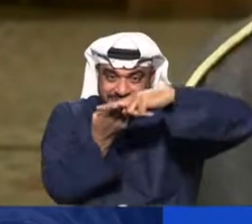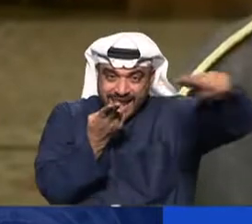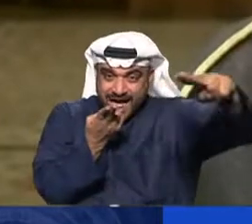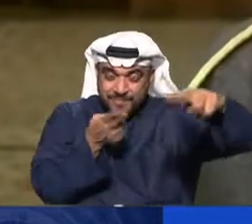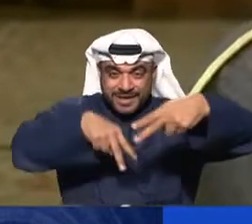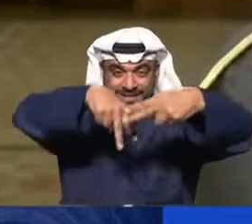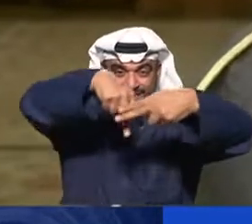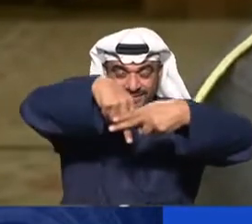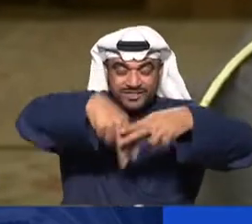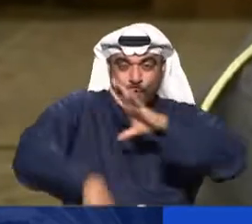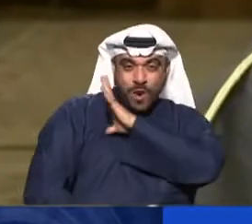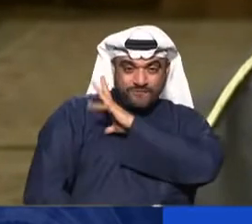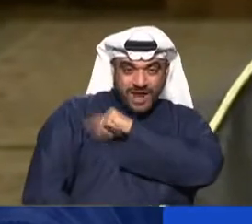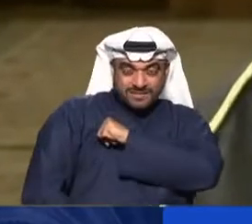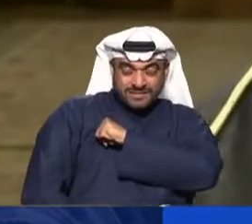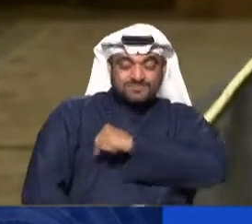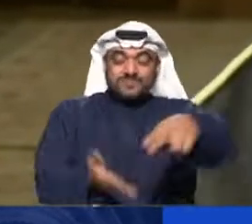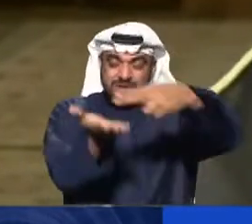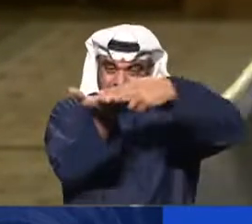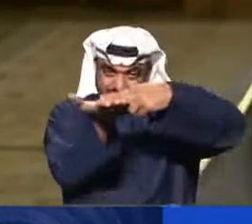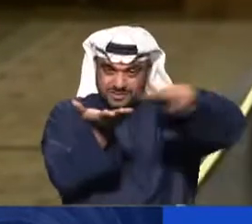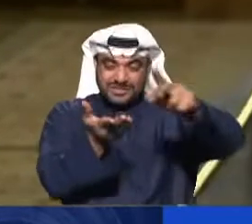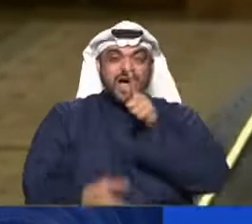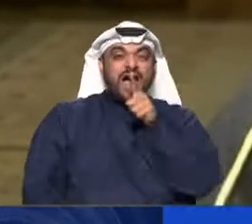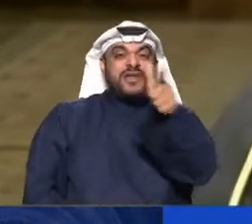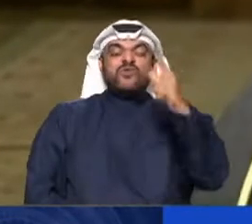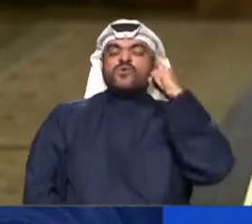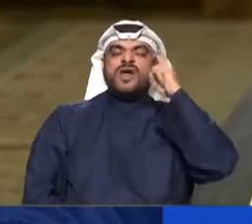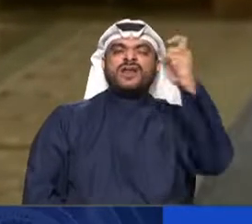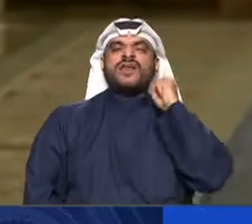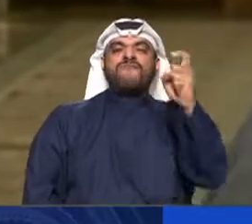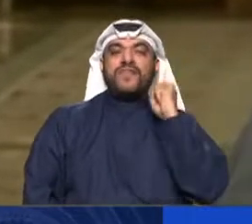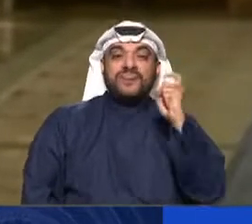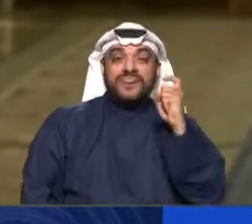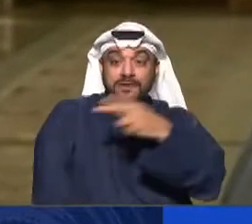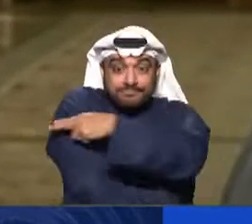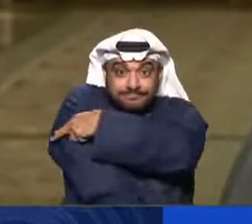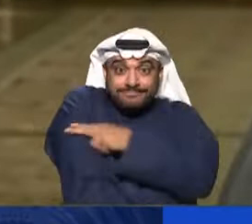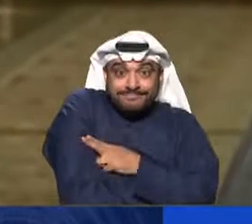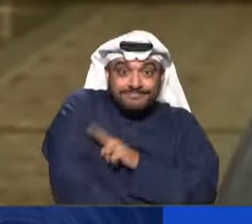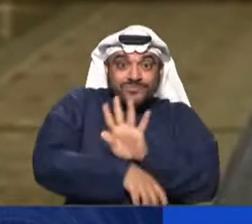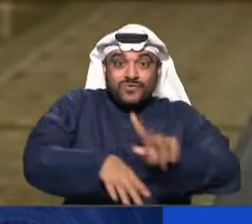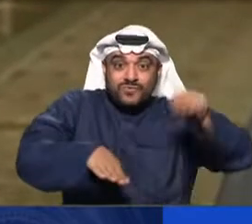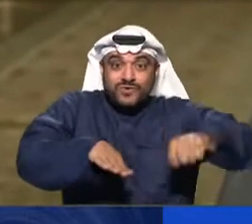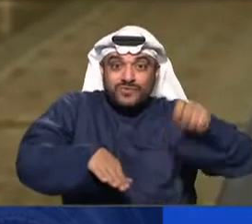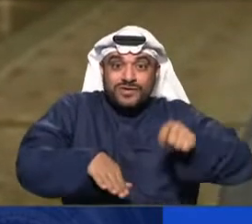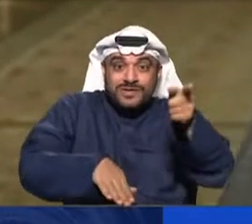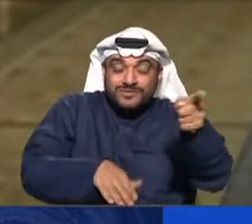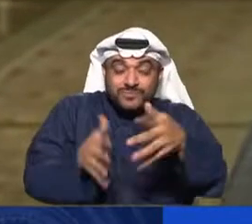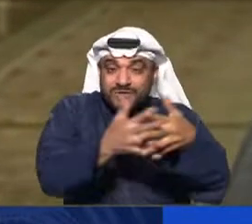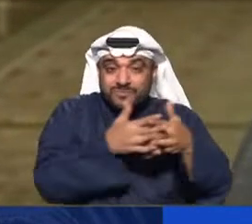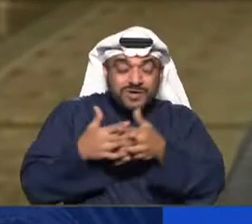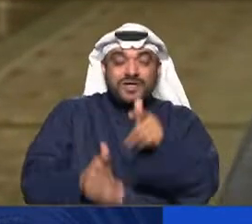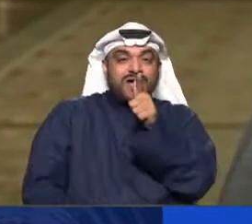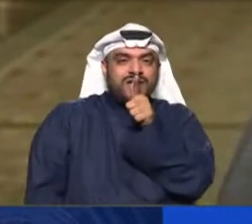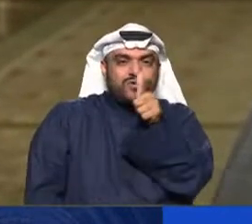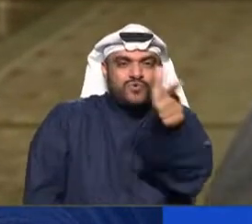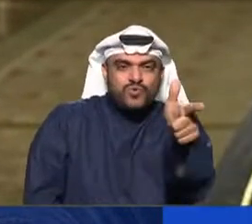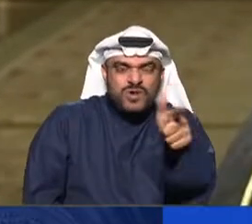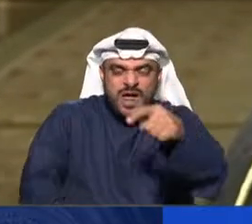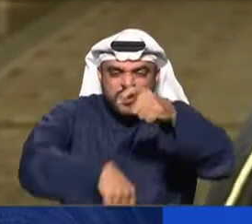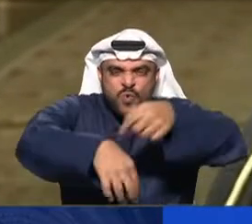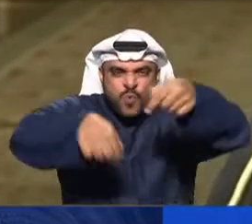الإسرائيليين والفلسطينيين. نبعث لكم للتعبير عن رفضنا، كما أننا قلقون من أن جوهر خطتكم وكذلك توقيت